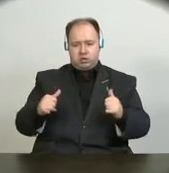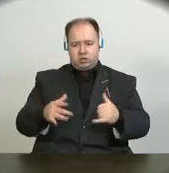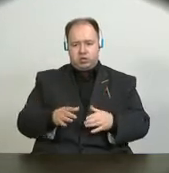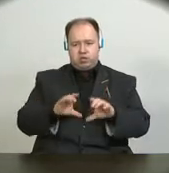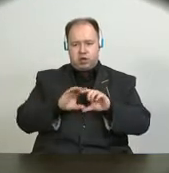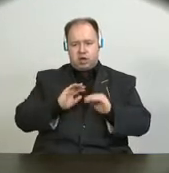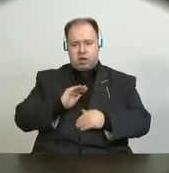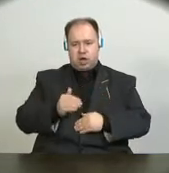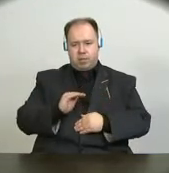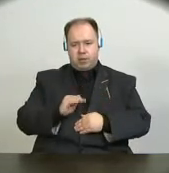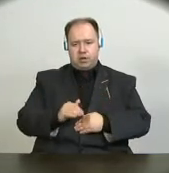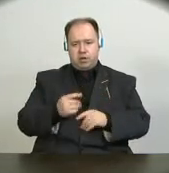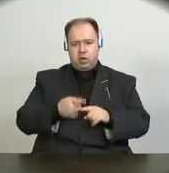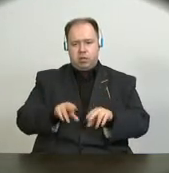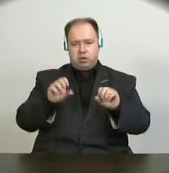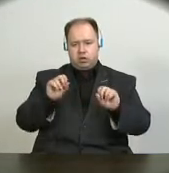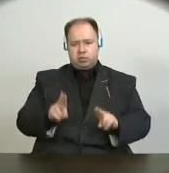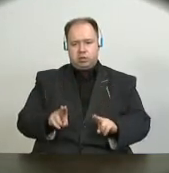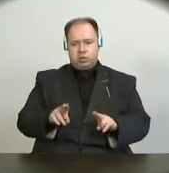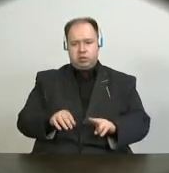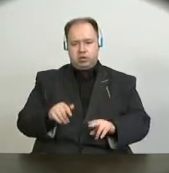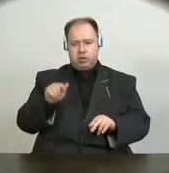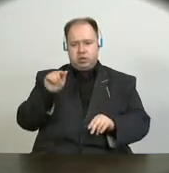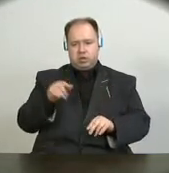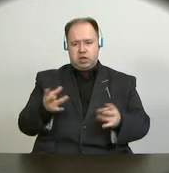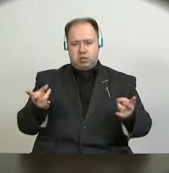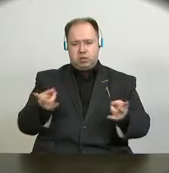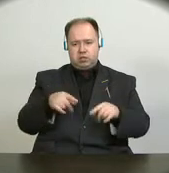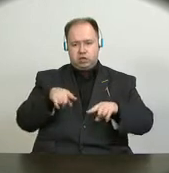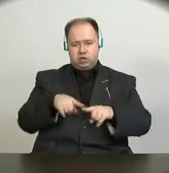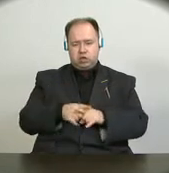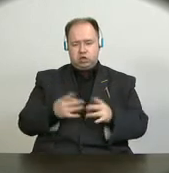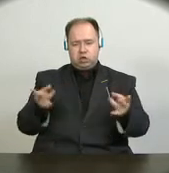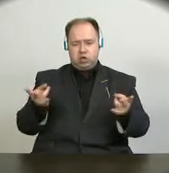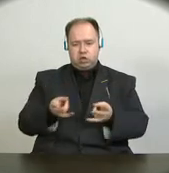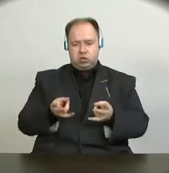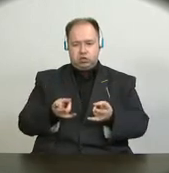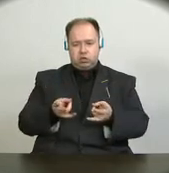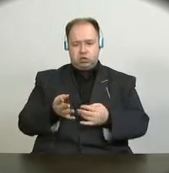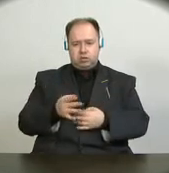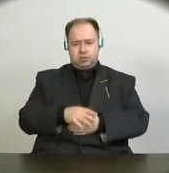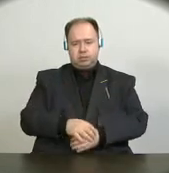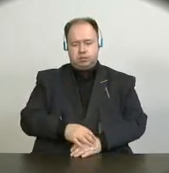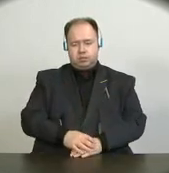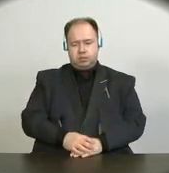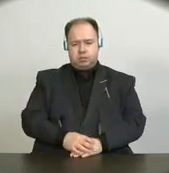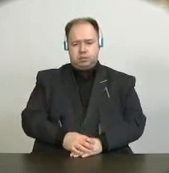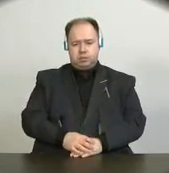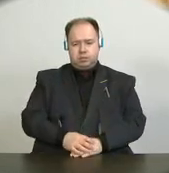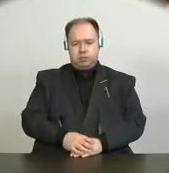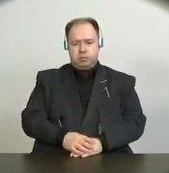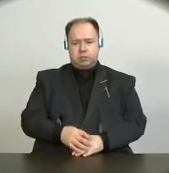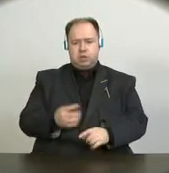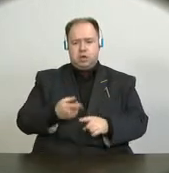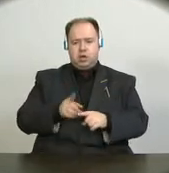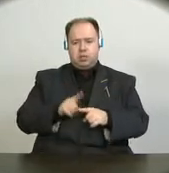компаниях по этой специальности она там в частность техническое или но определённо гуманитарное крайне полезны поэтому вот я считаю что